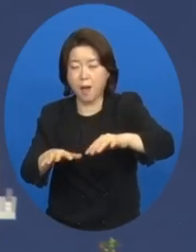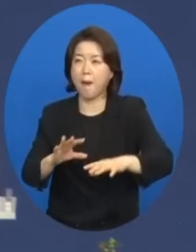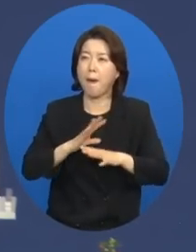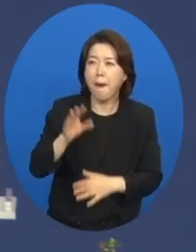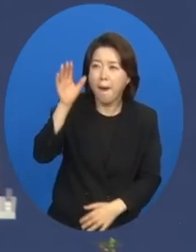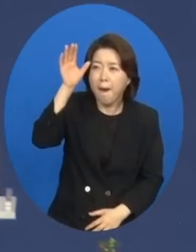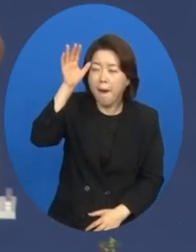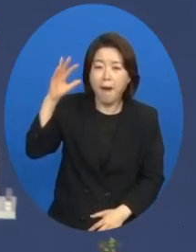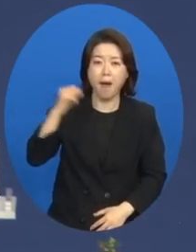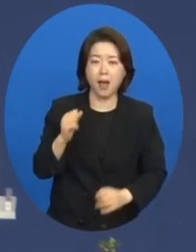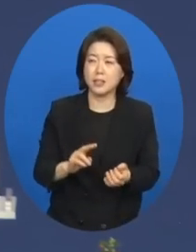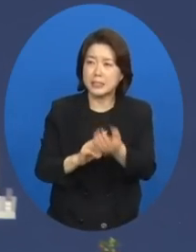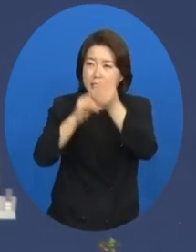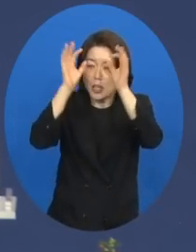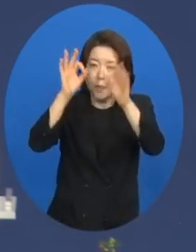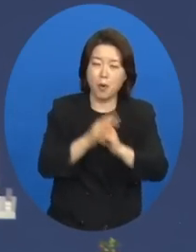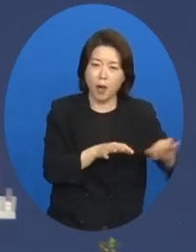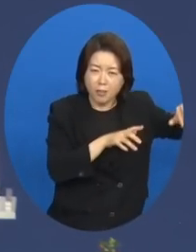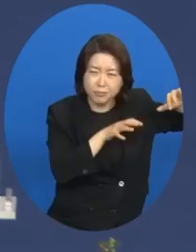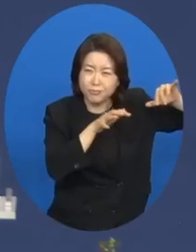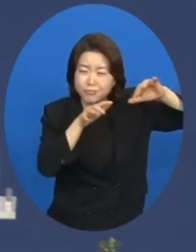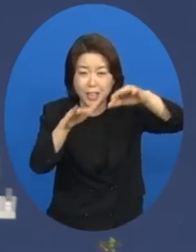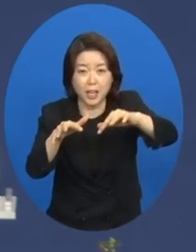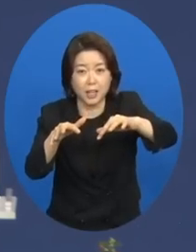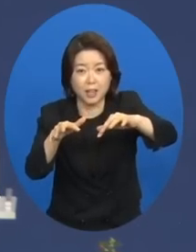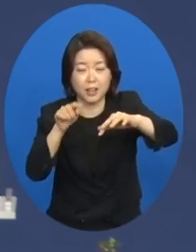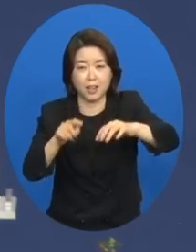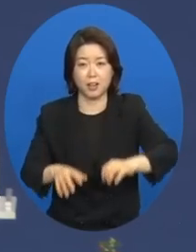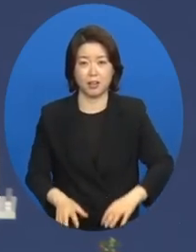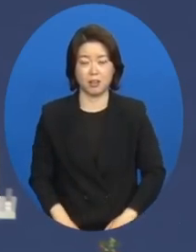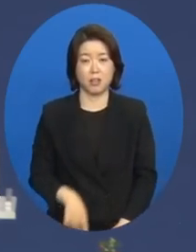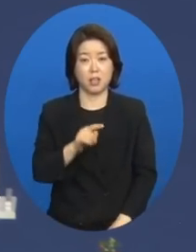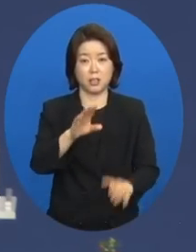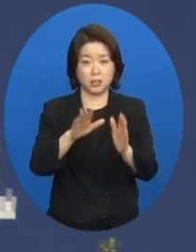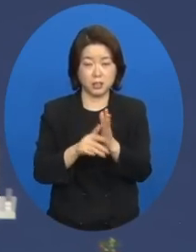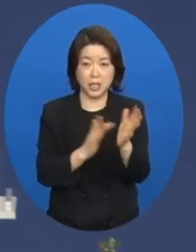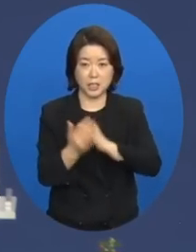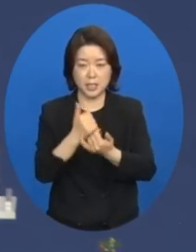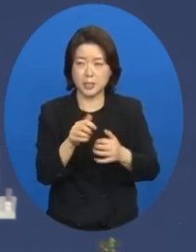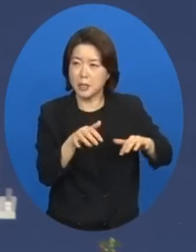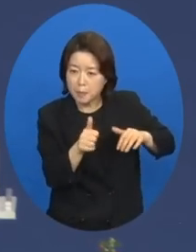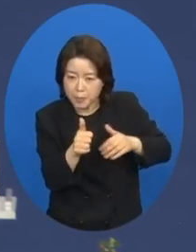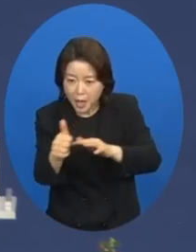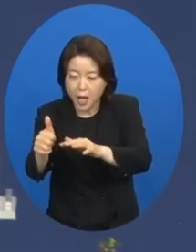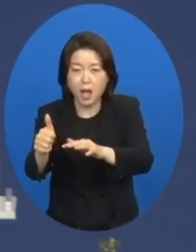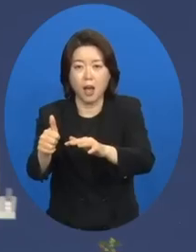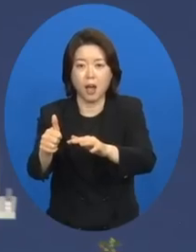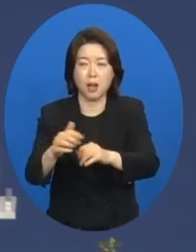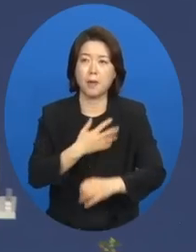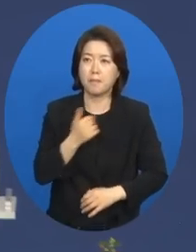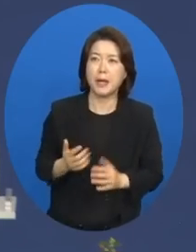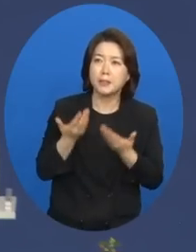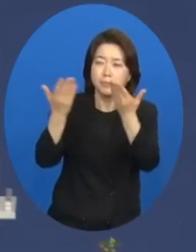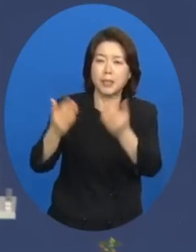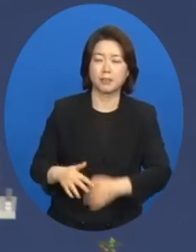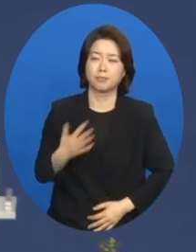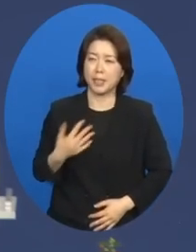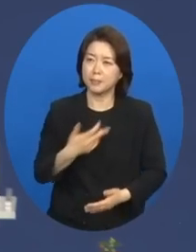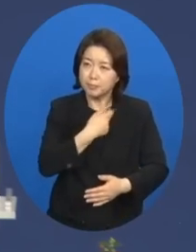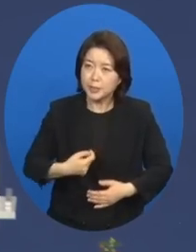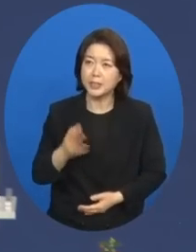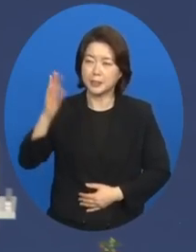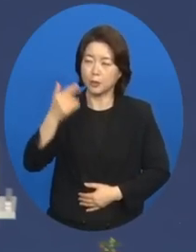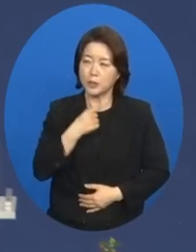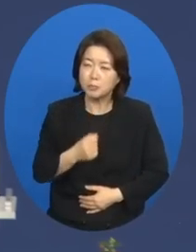가지고 기적을 보고 막 새카맣게 구름같이 오고 심지어는 예수님을 따르겠다고 헌신하고 나 예수님 제자가 되겠습니다